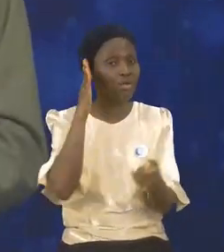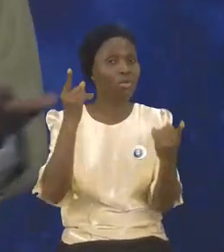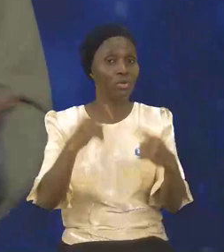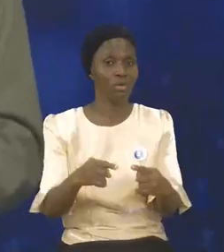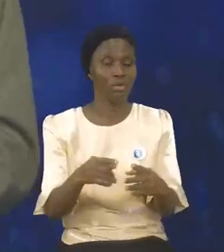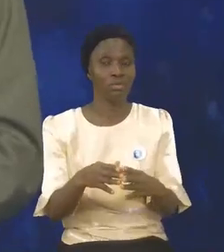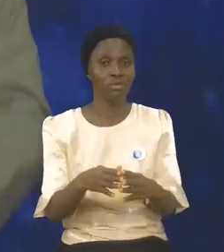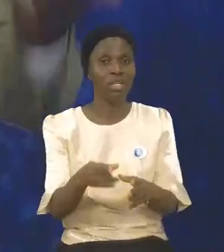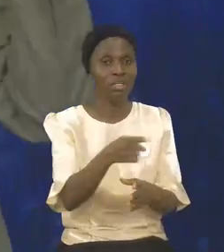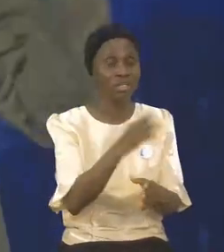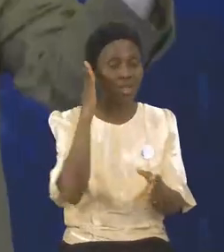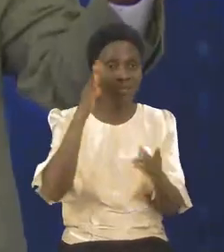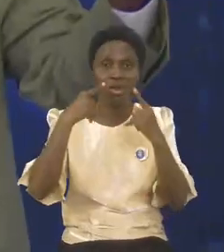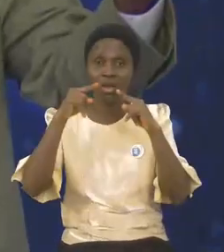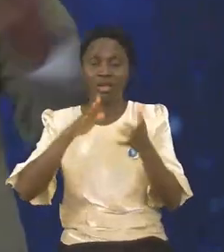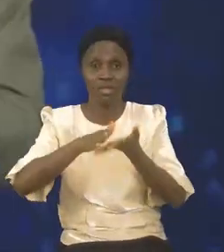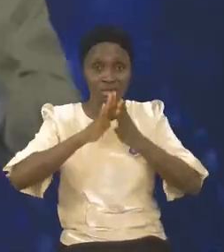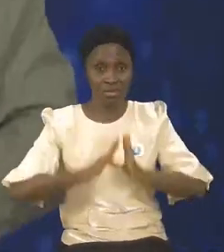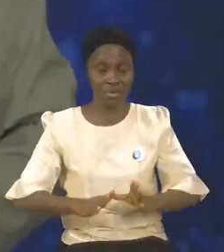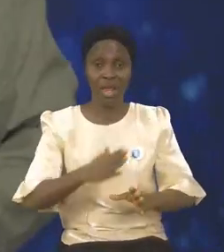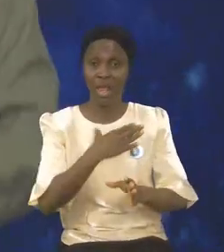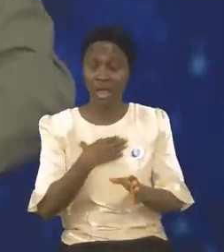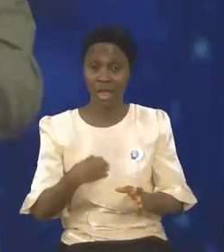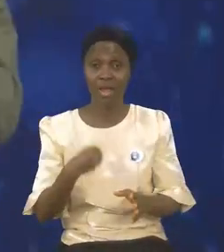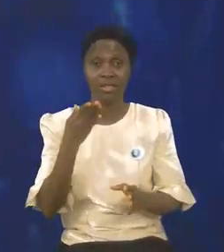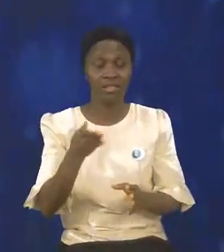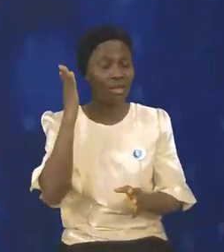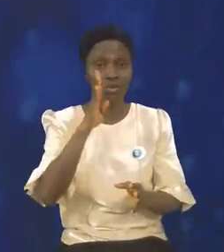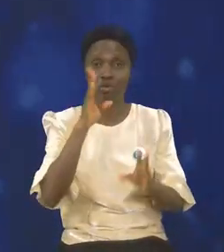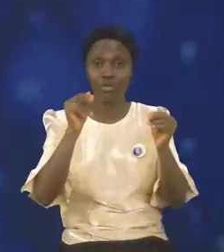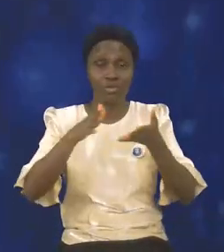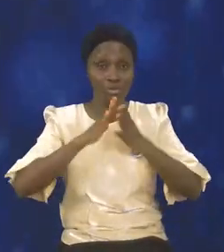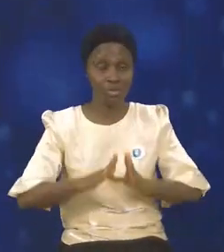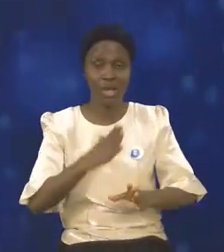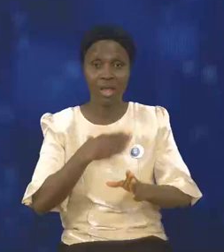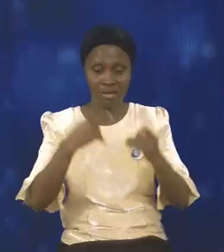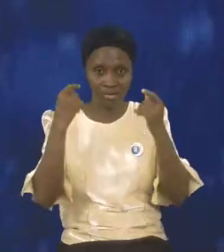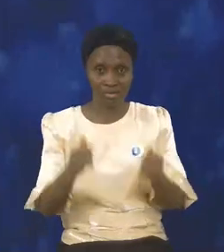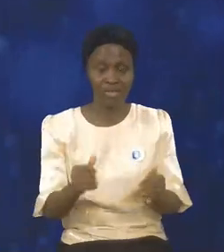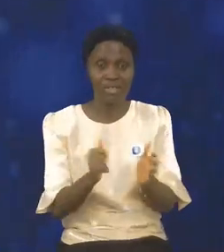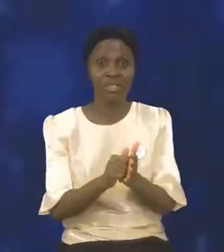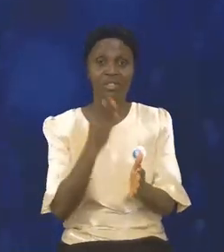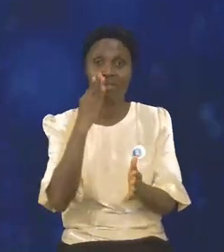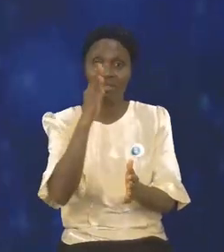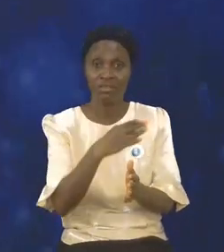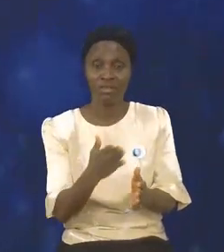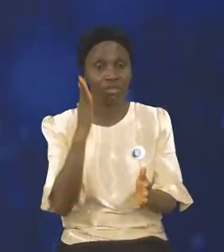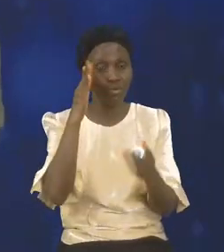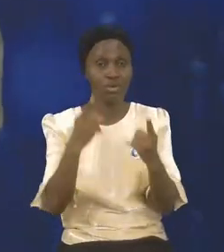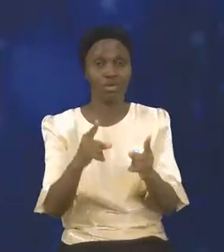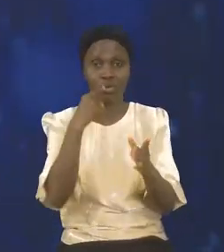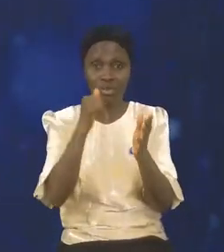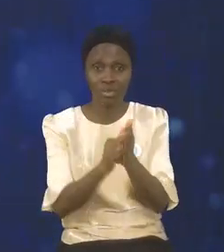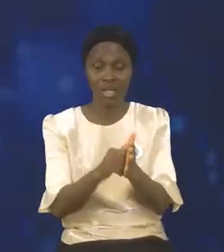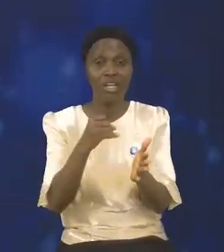festivités et tout cela jusqu'à ce que ce jour arrive. Ils diront paix, mais il n'y aura pas paix. Et la chose mauvaise